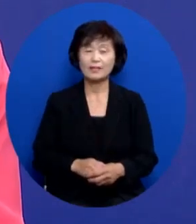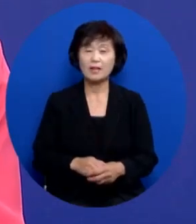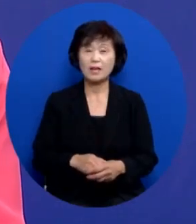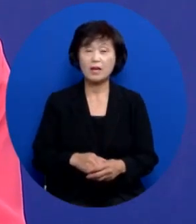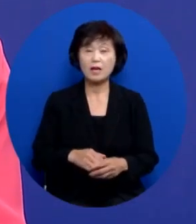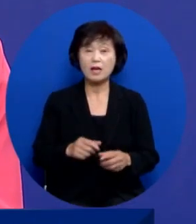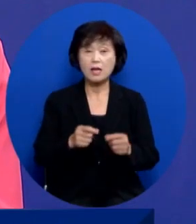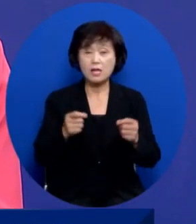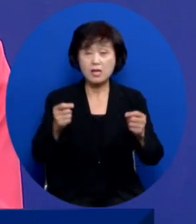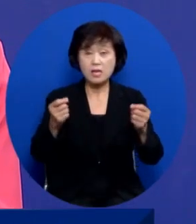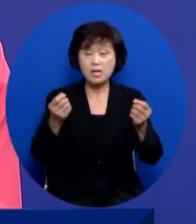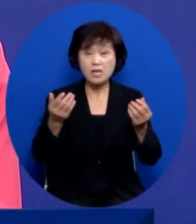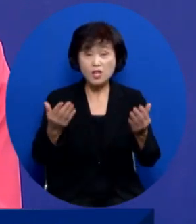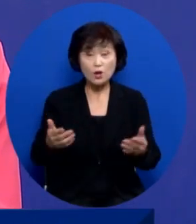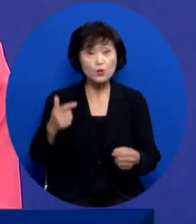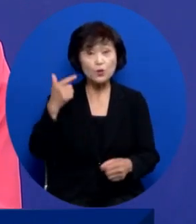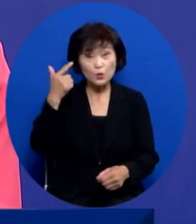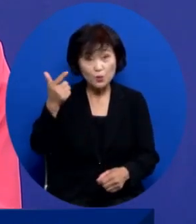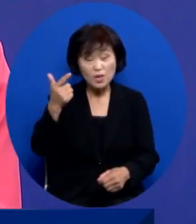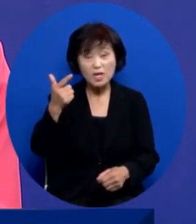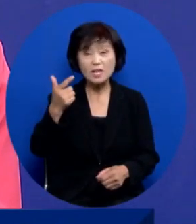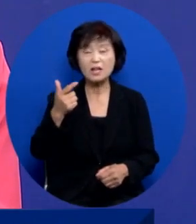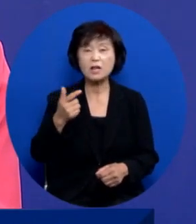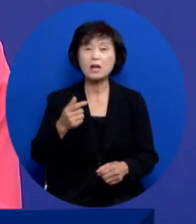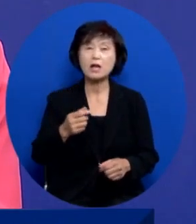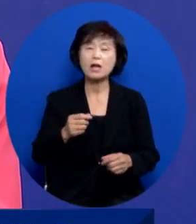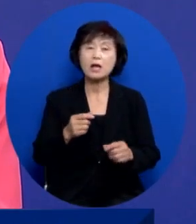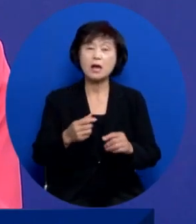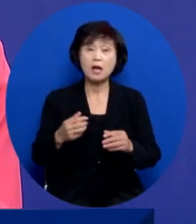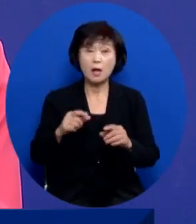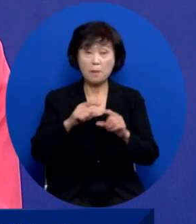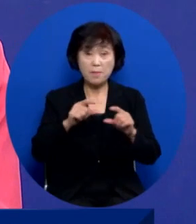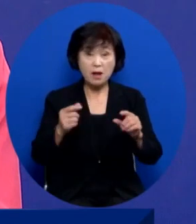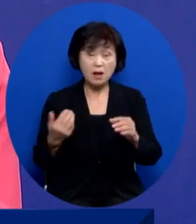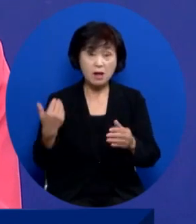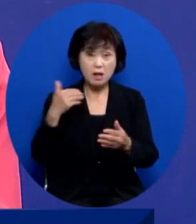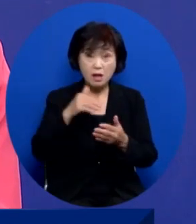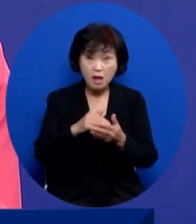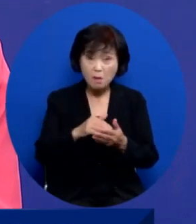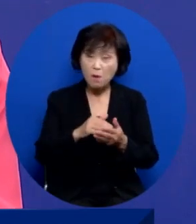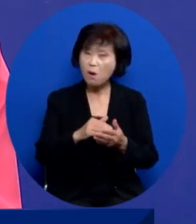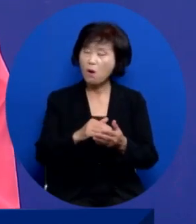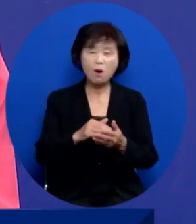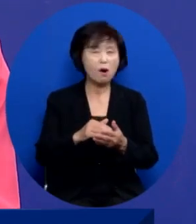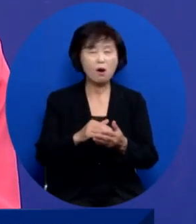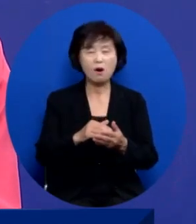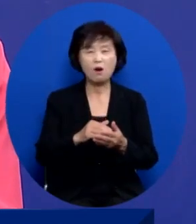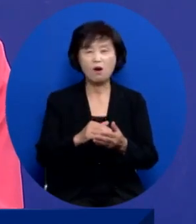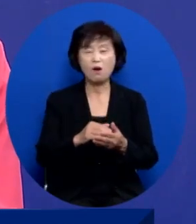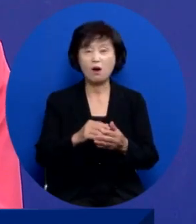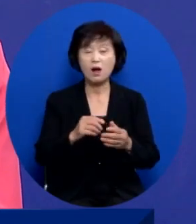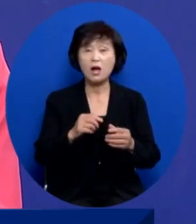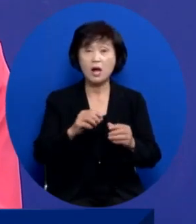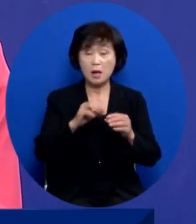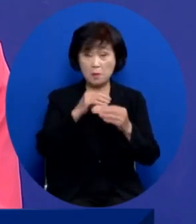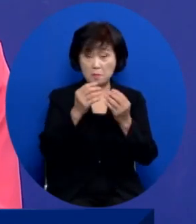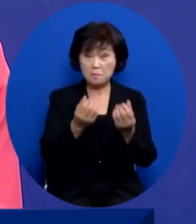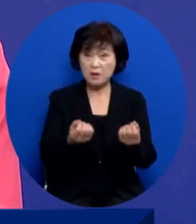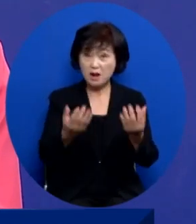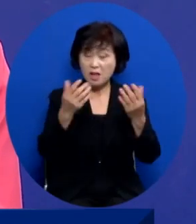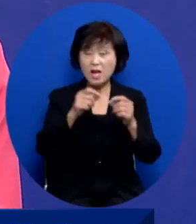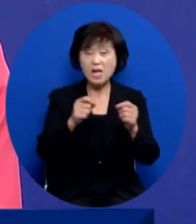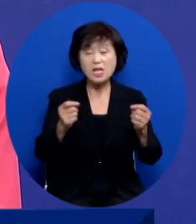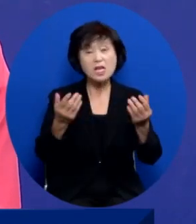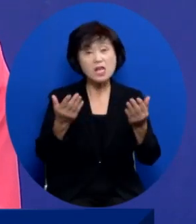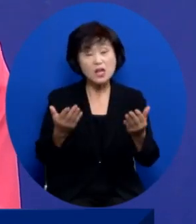6일 동안 이어진 이번 연휴 길었던만큼 일상으로 돌아갈 엄두가 나지 않을 수도 있겠는데요 명절과 긴 연휴에 따른